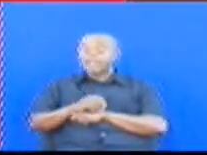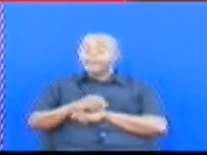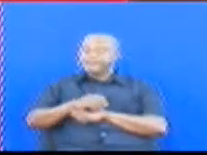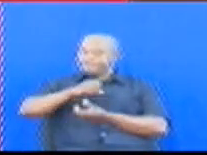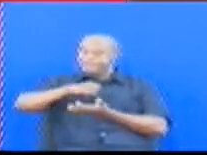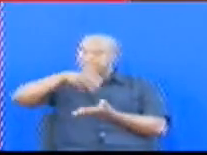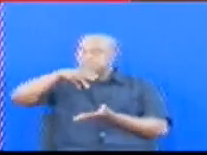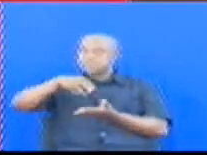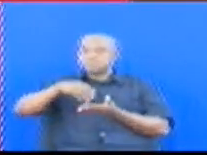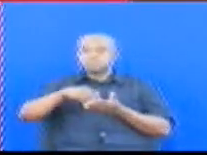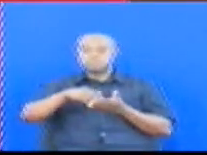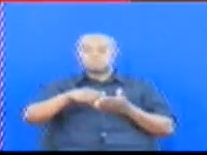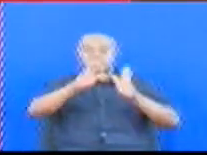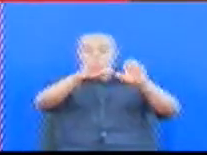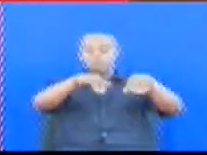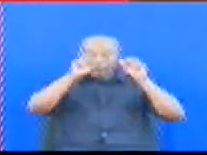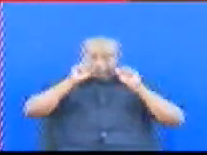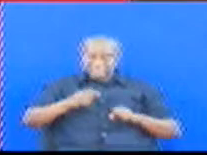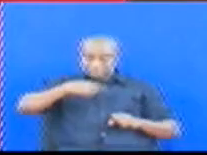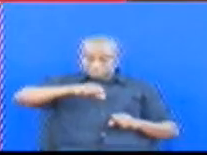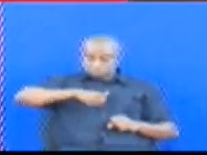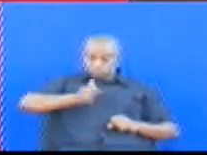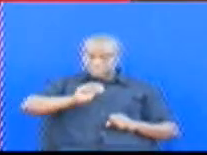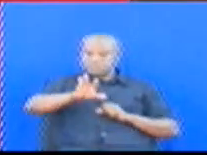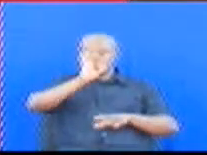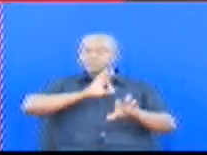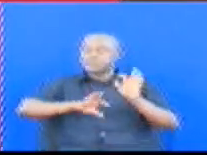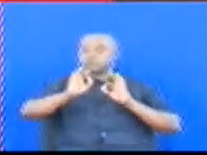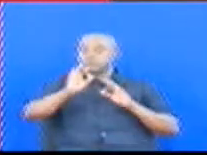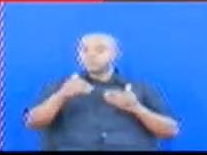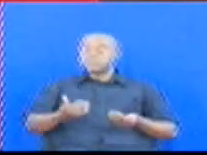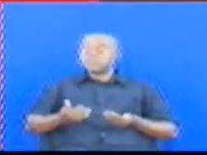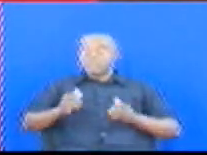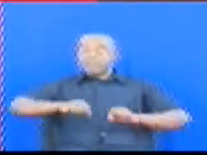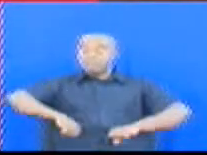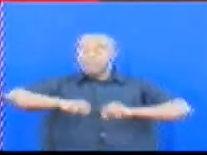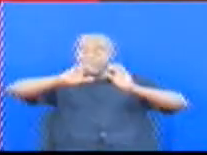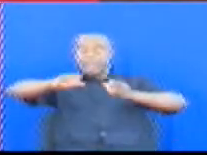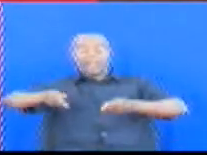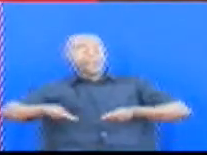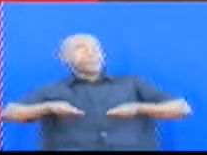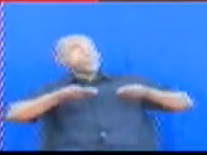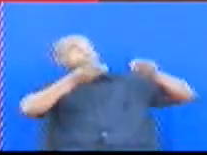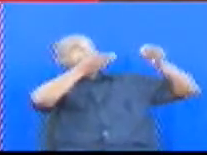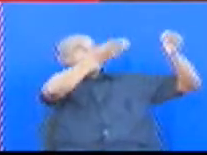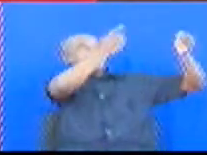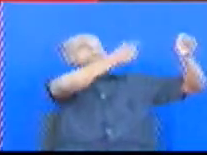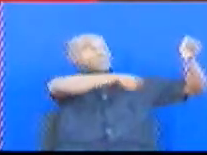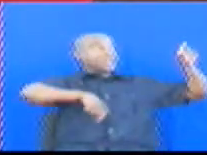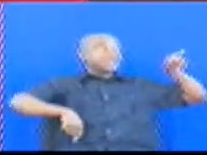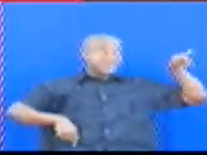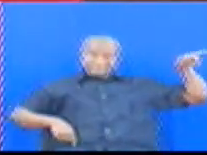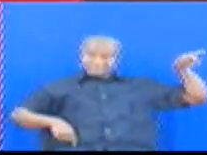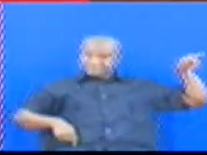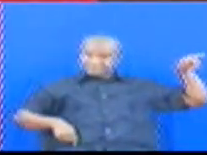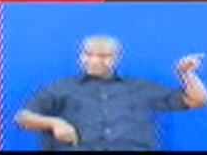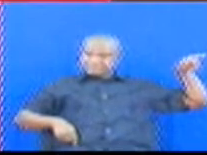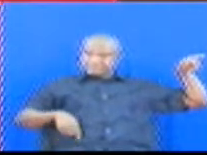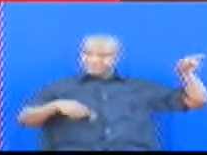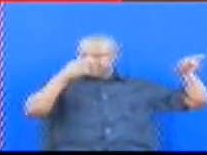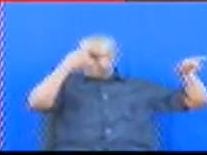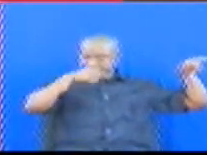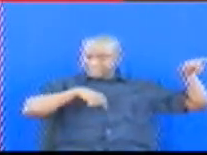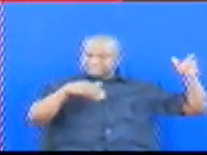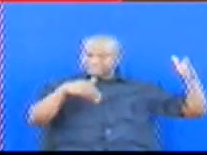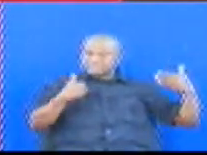lazima watokane na wabunge wenyewe. Kupeleka mamlaka haya kwa rais kama mabadiliko ya sheria yanavyosema ni kutaka kulipa